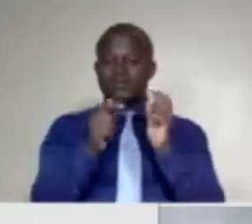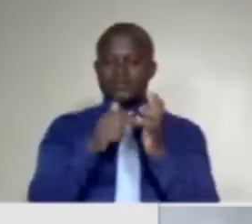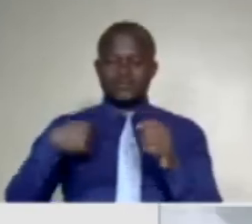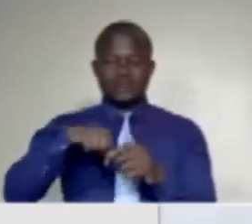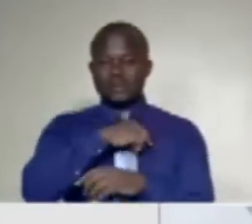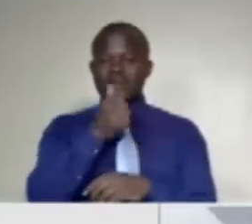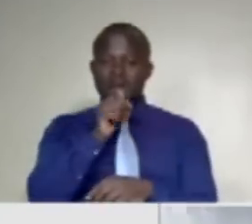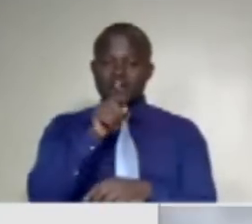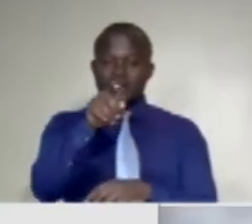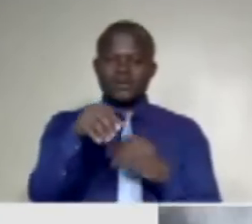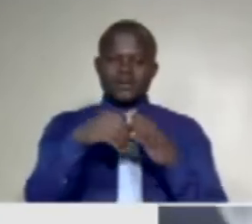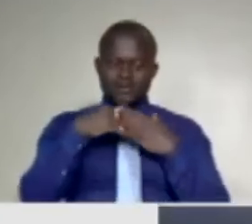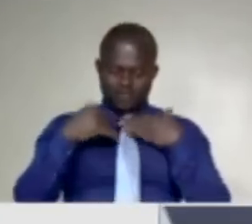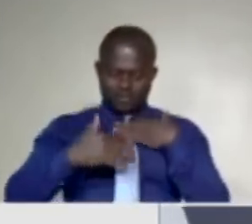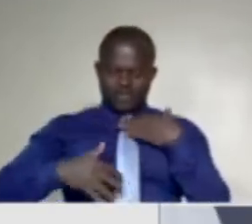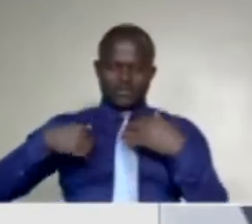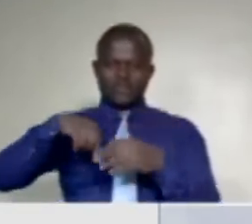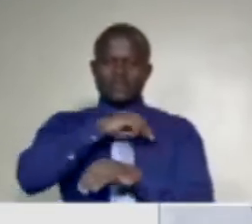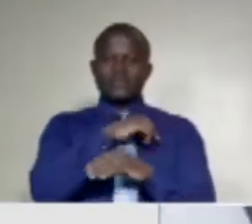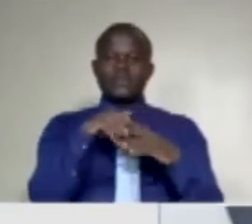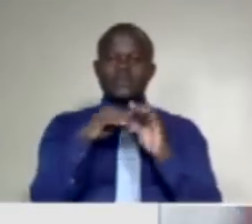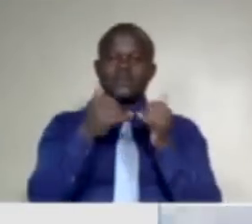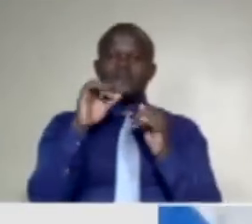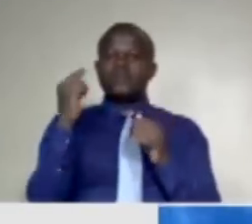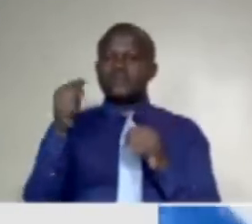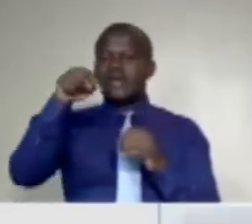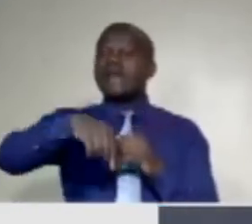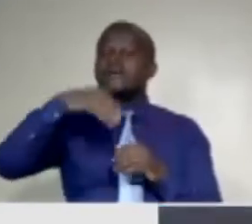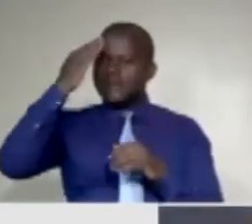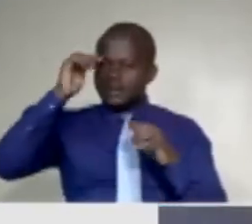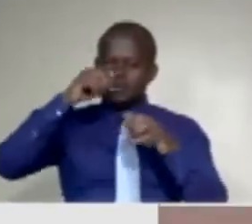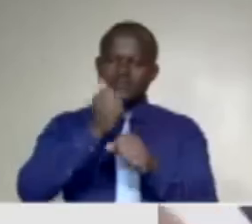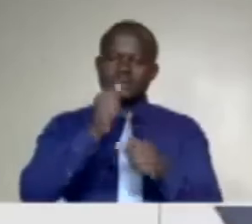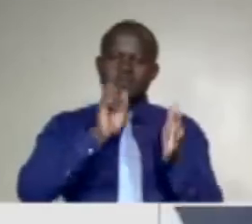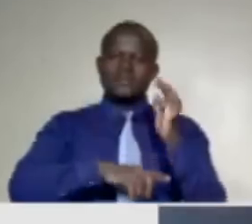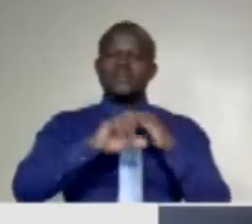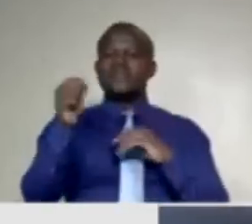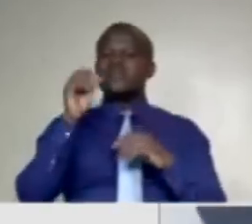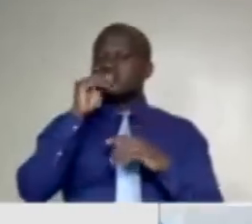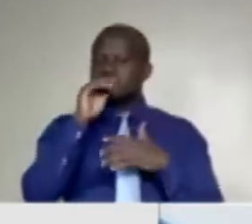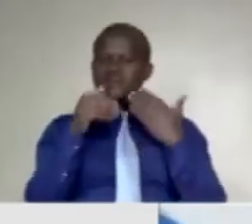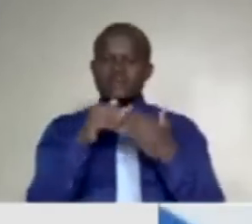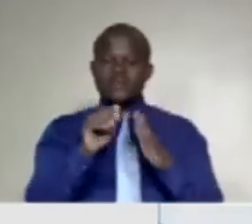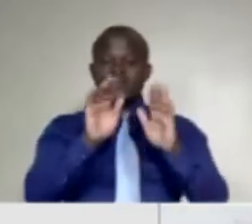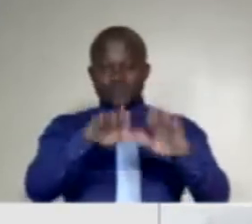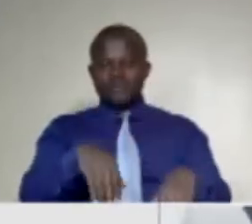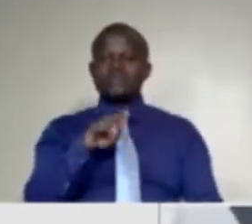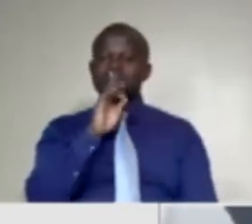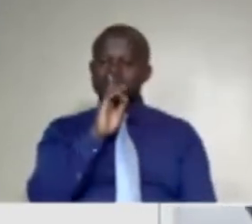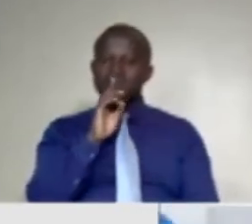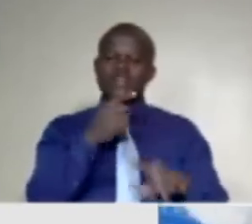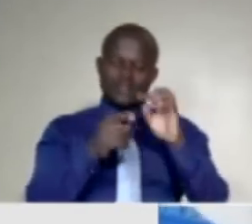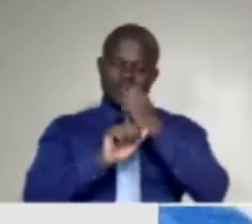Rayon Sport iri mu maraso yacu umukinnyi uje muri Rayon abazi cyane gukora bari abandi b'ibindi bavuga turabareka twebwe ibikorwa